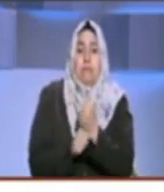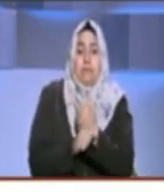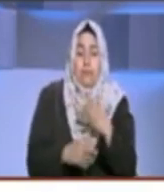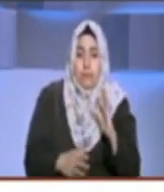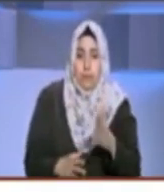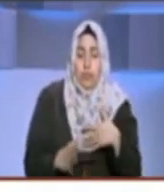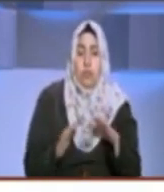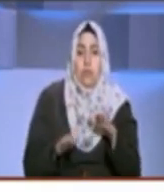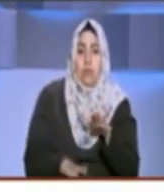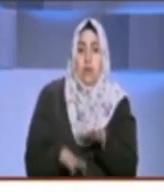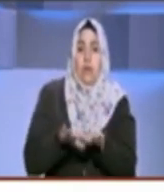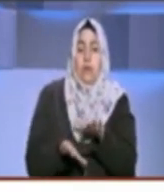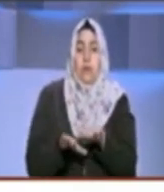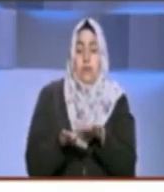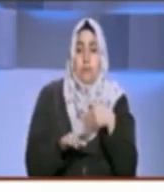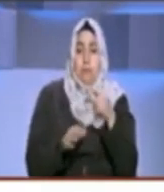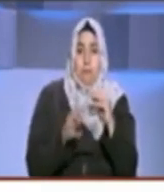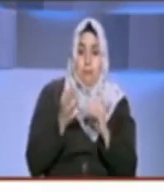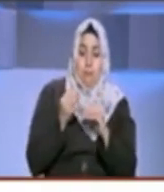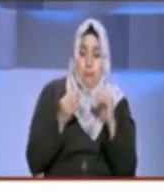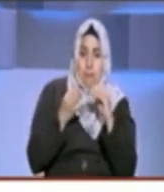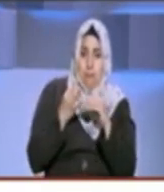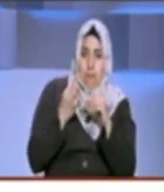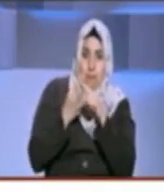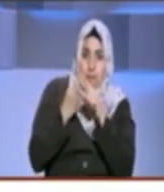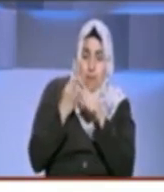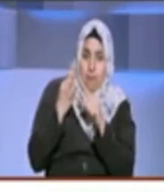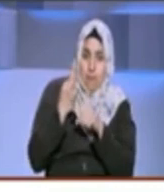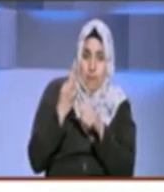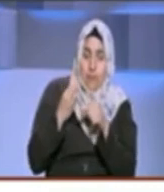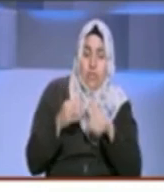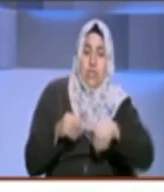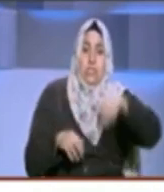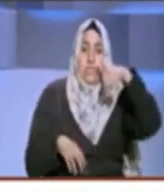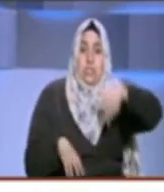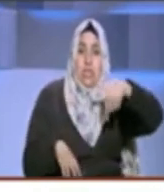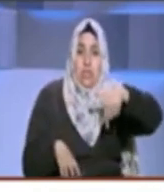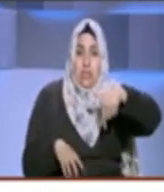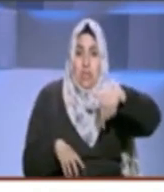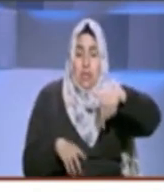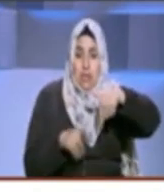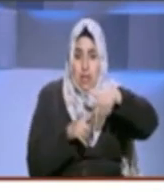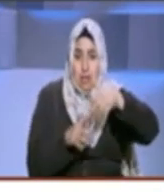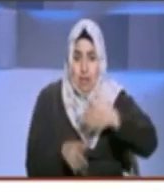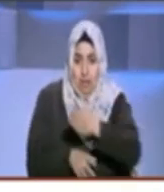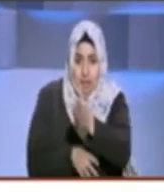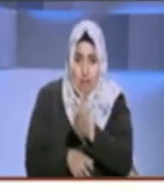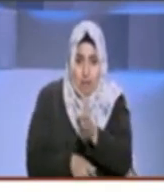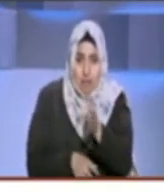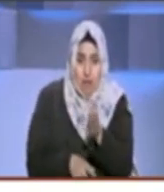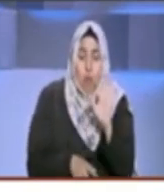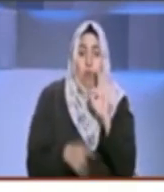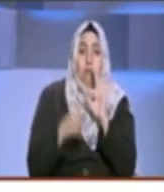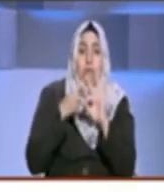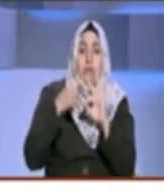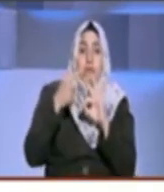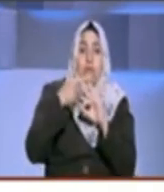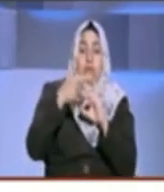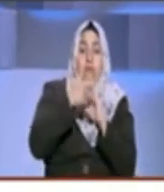الاثنين. المراحل اللي اتحطت وهي الست محاور الاساسية والثلاث مراحل اللي انتوا شرحتوها